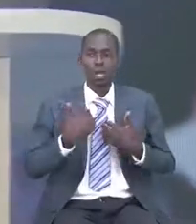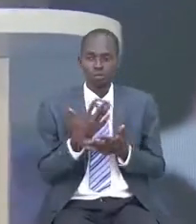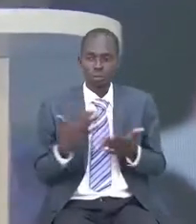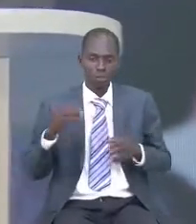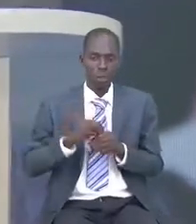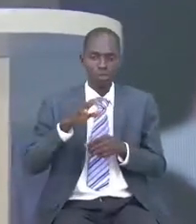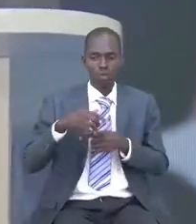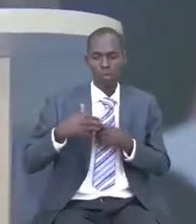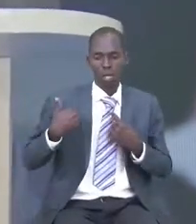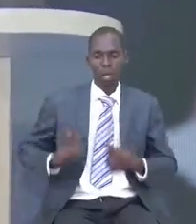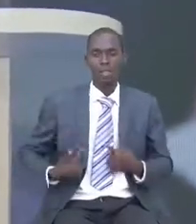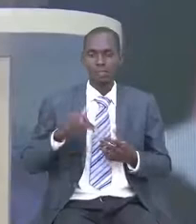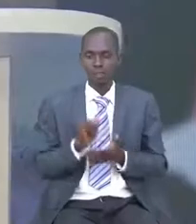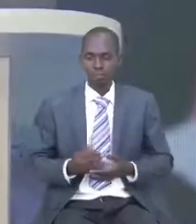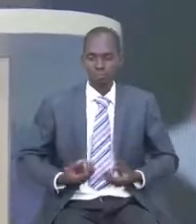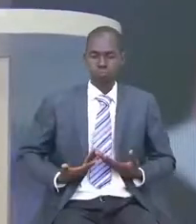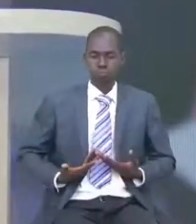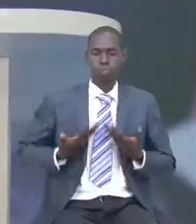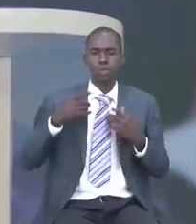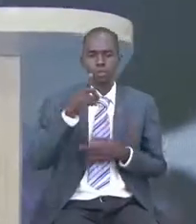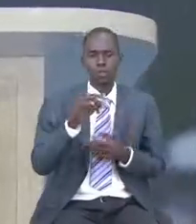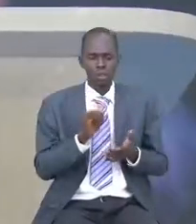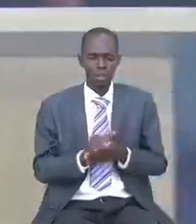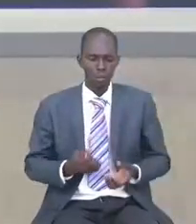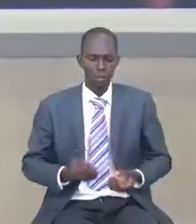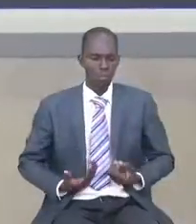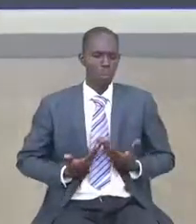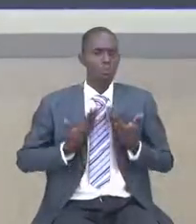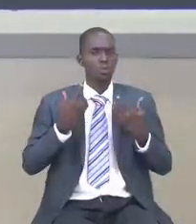cœur, qui me motive, qui te motive